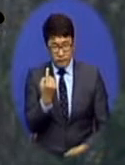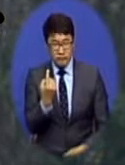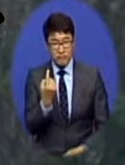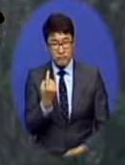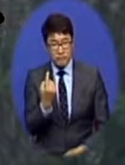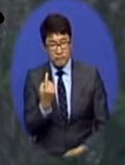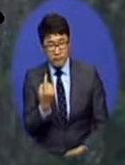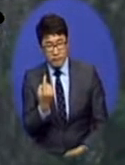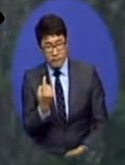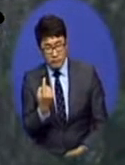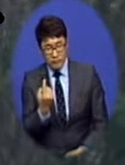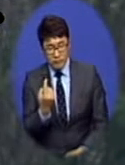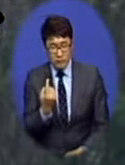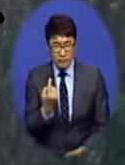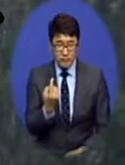혼자랍니다.